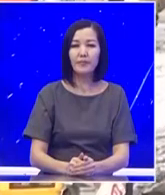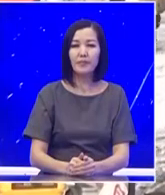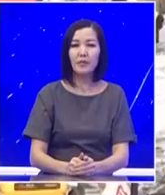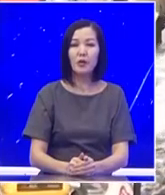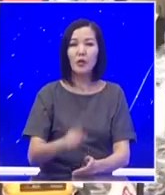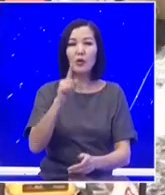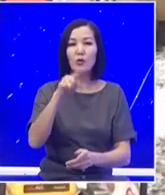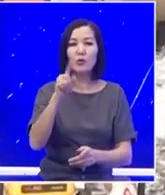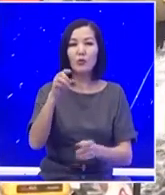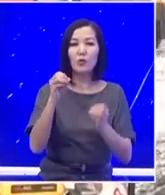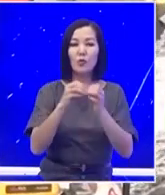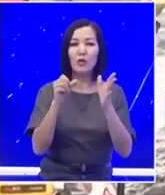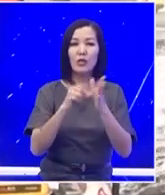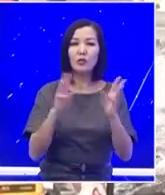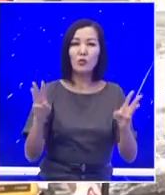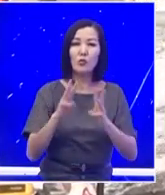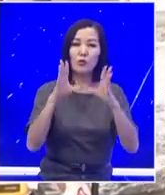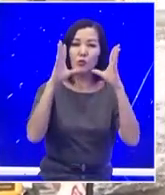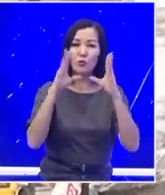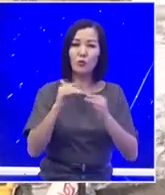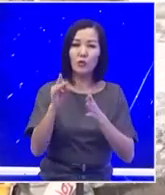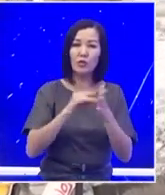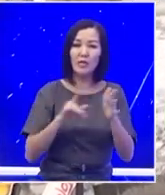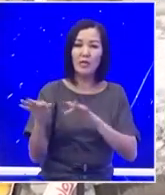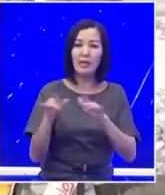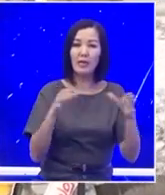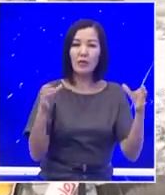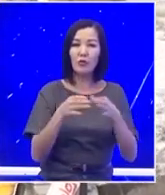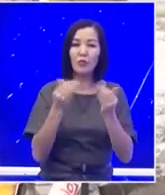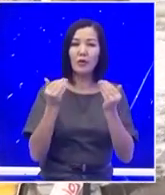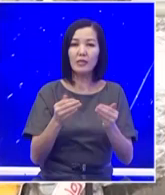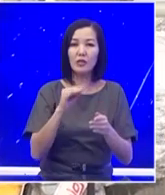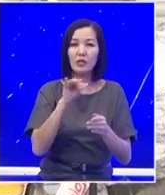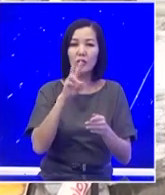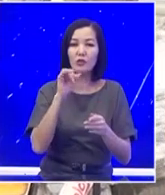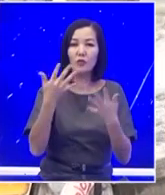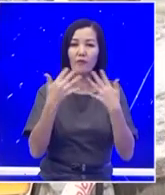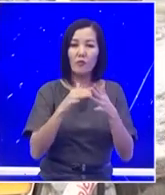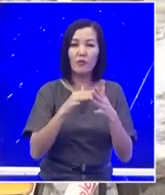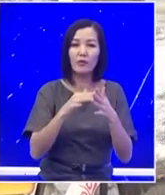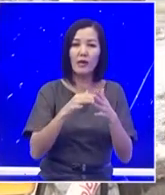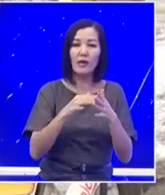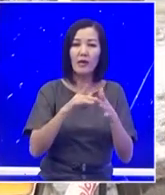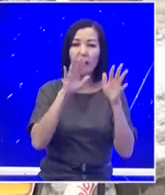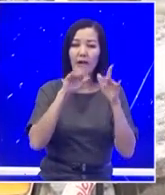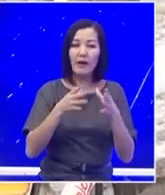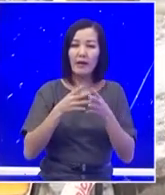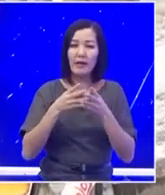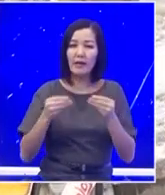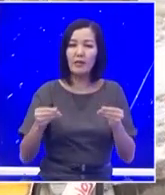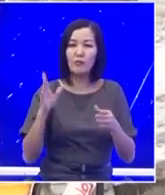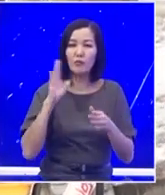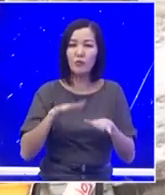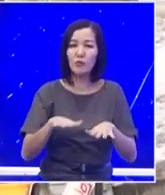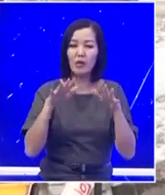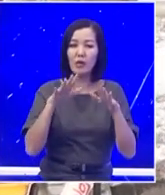Номері 16-шы өрт сөндіру бөлімінің жедел әрекет ету тобы қазіргі кезде Жансүгіров ауылында қар еріп үйлерді су басқан жерден